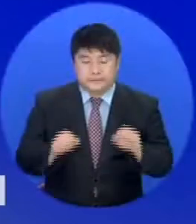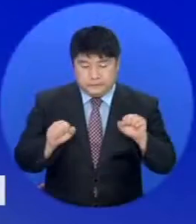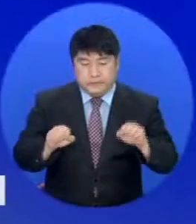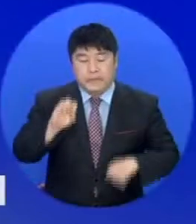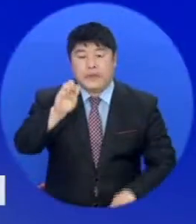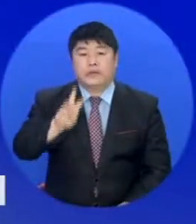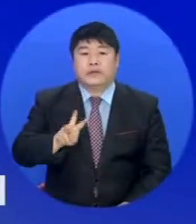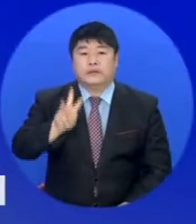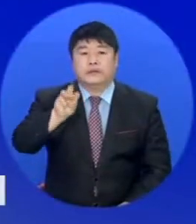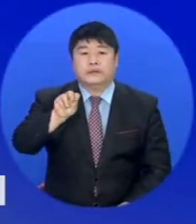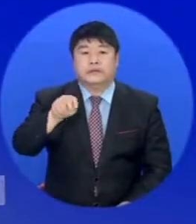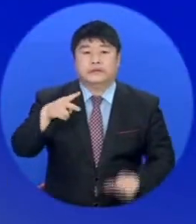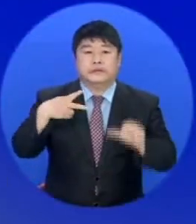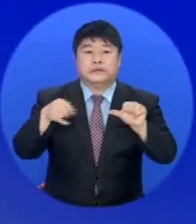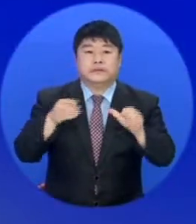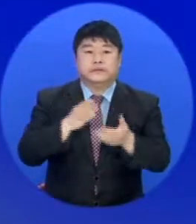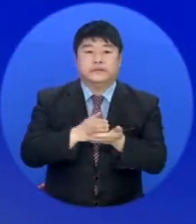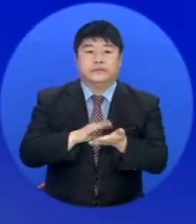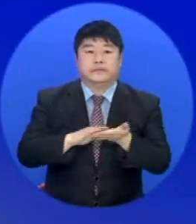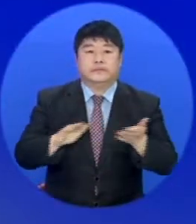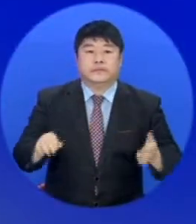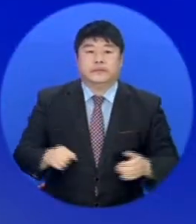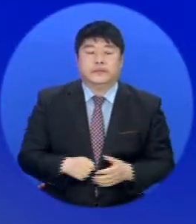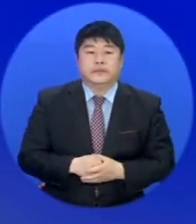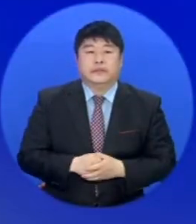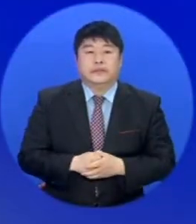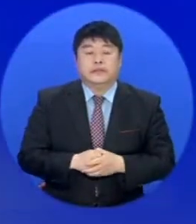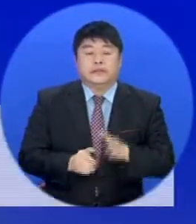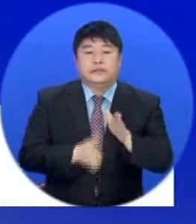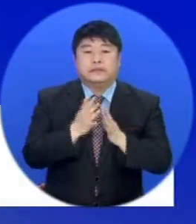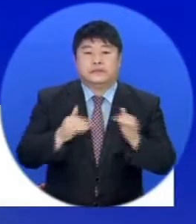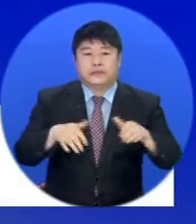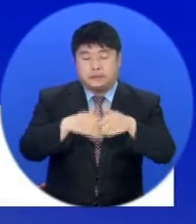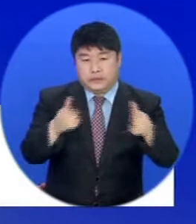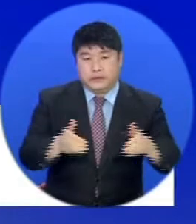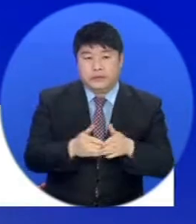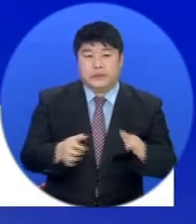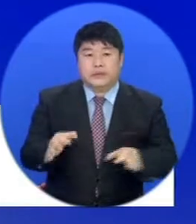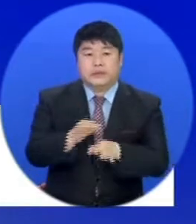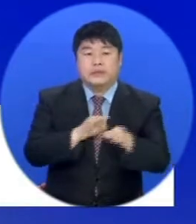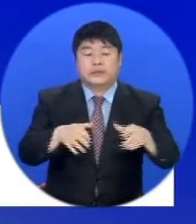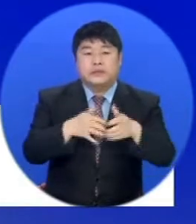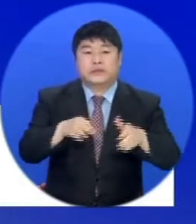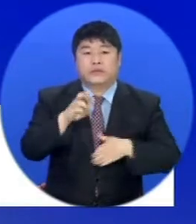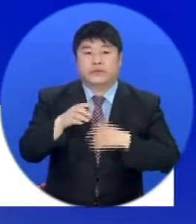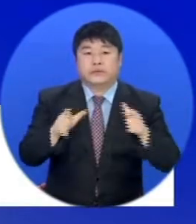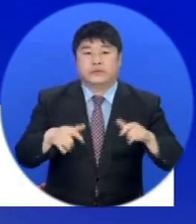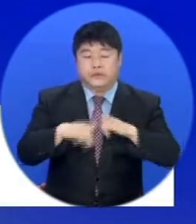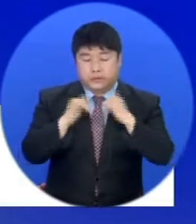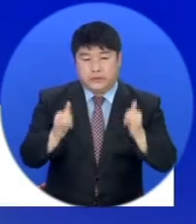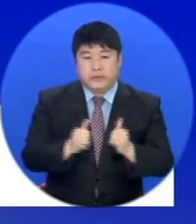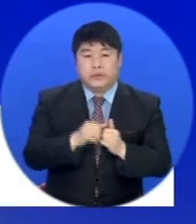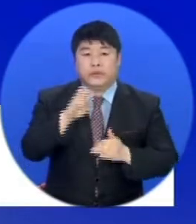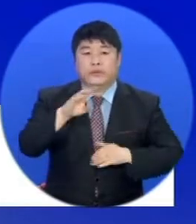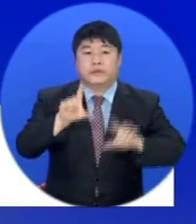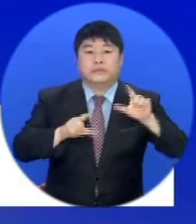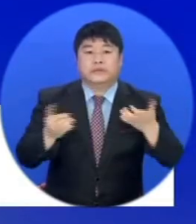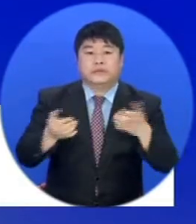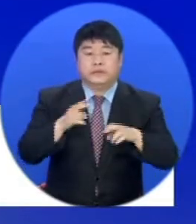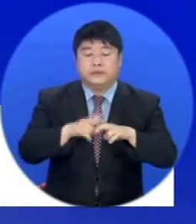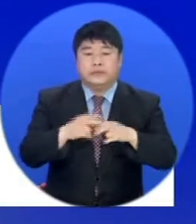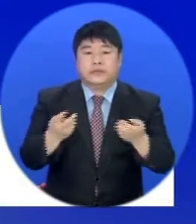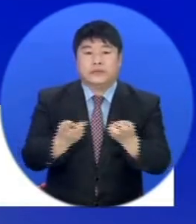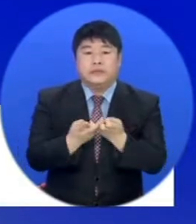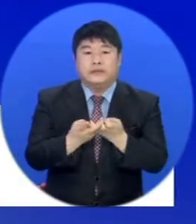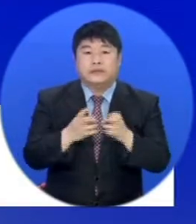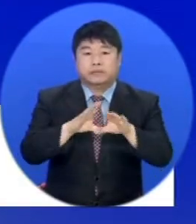여러분 안녕하십니까? 광주 MBC 5시 뉴스입니다. 시민단체와 경제계 등 광주 지역사회가 광주형 일자리 해법